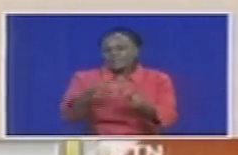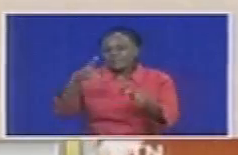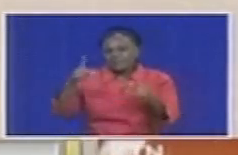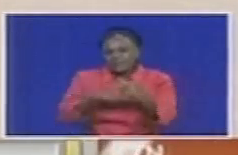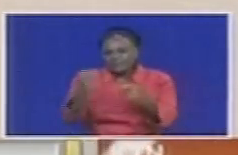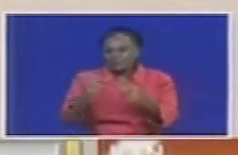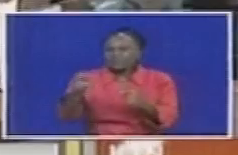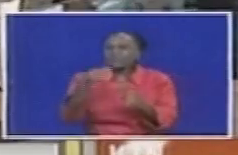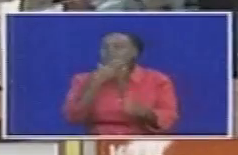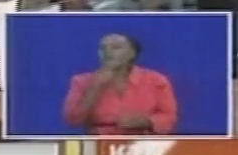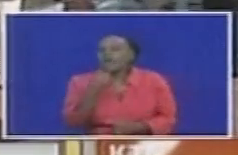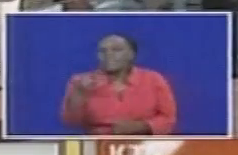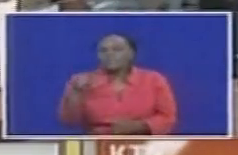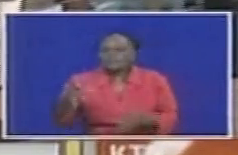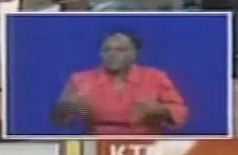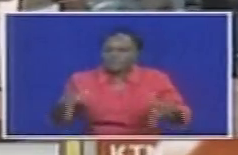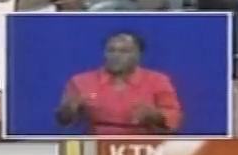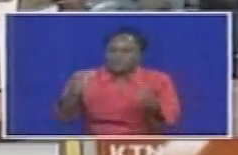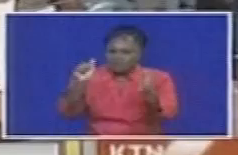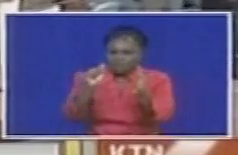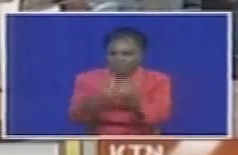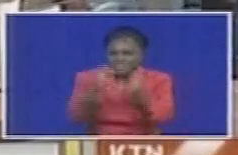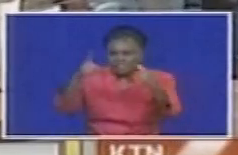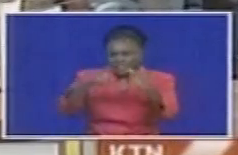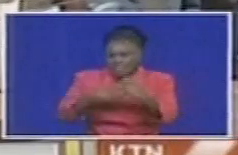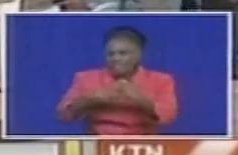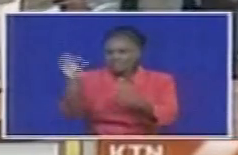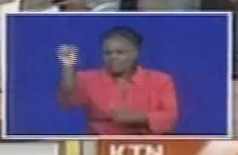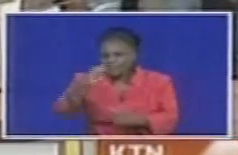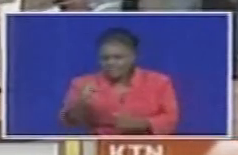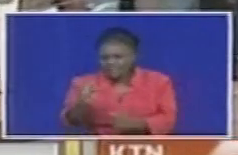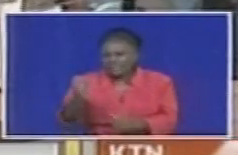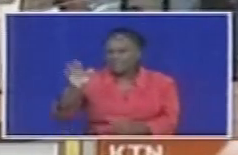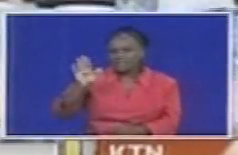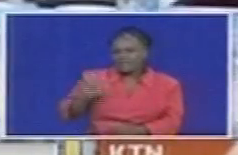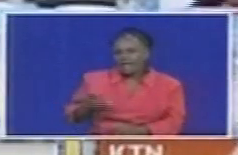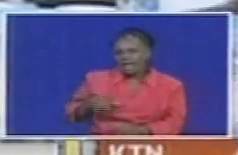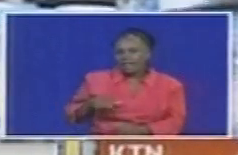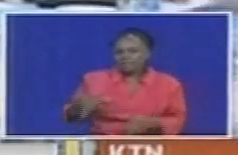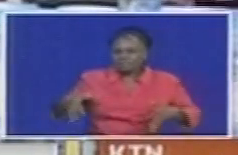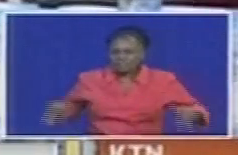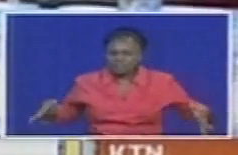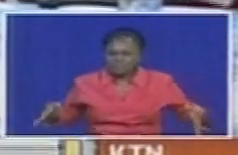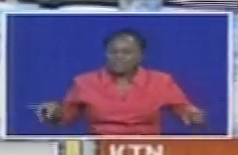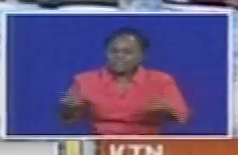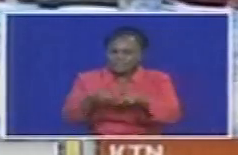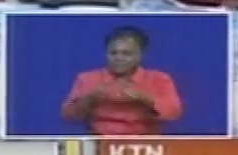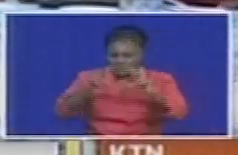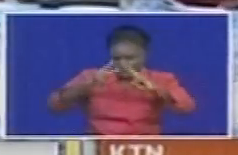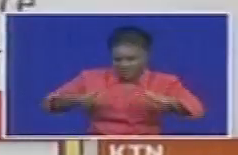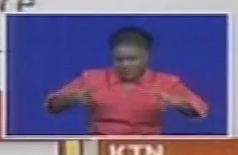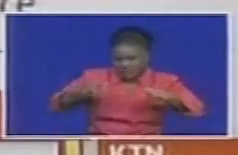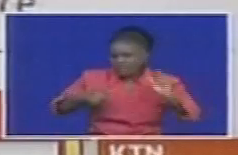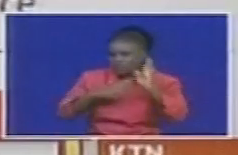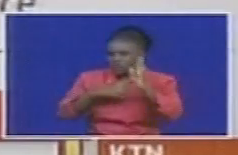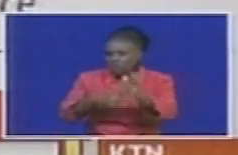ambao ni watoto wa vulana, huku asilimia 16.7 wakiwa ni watoto wa jinsia kike. Ni kulingana na utafiti uliofanywa kwenye shule